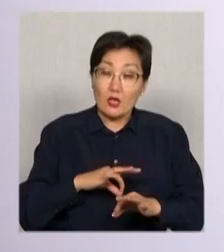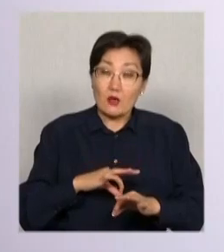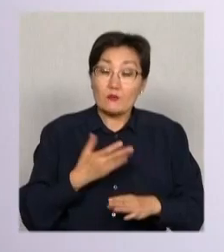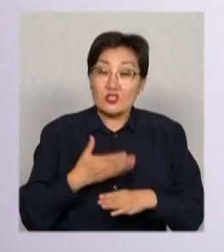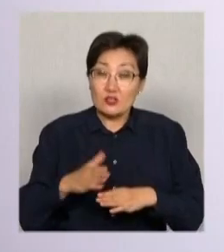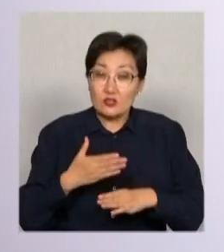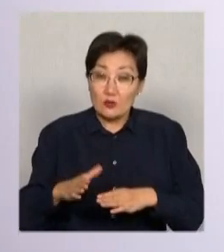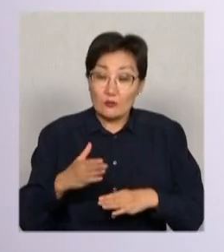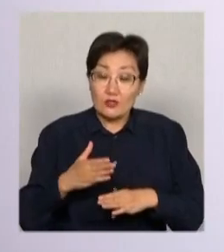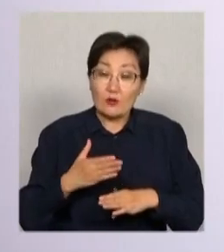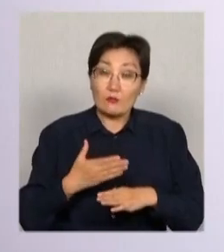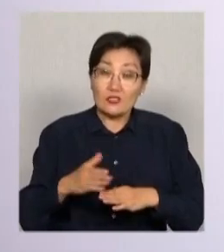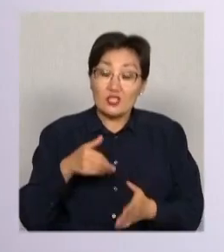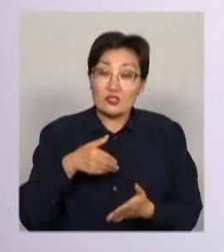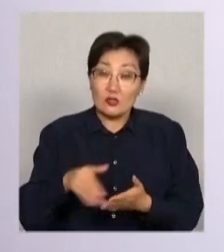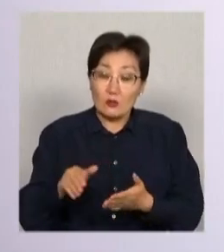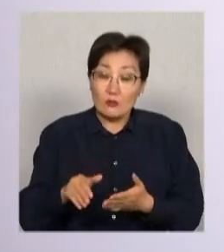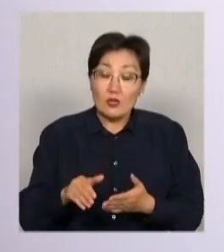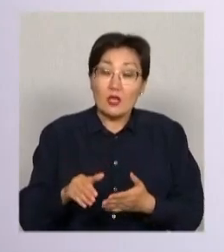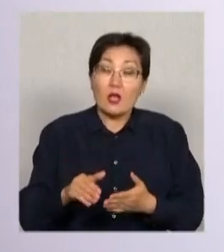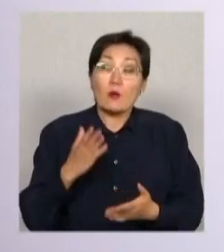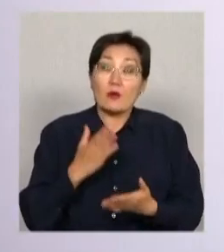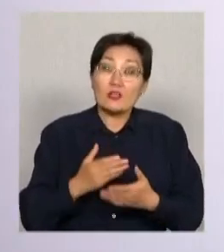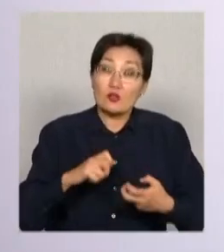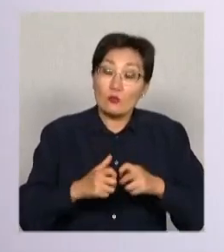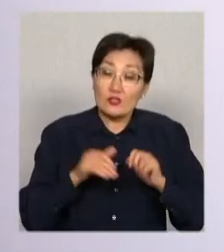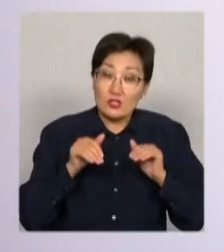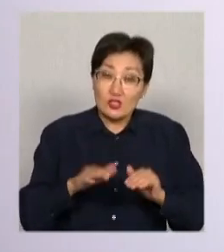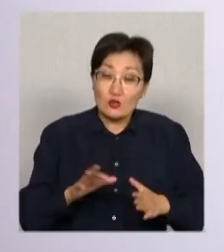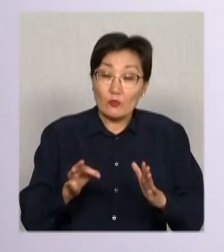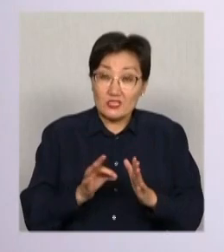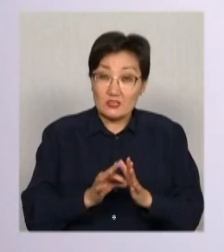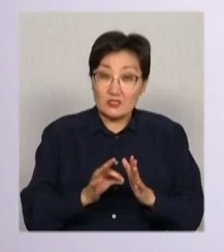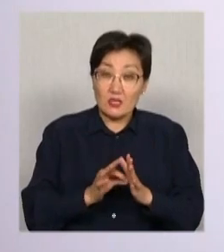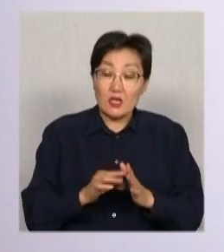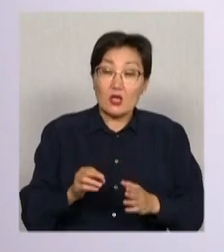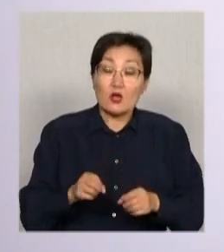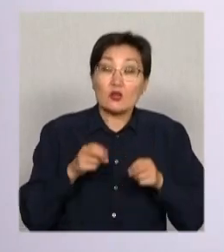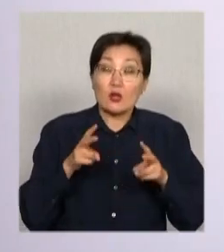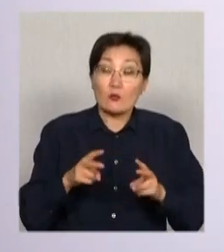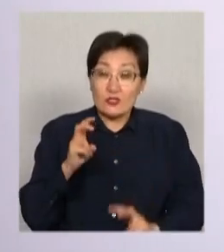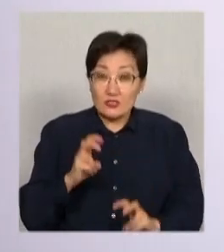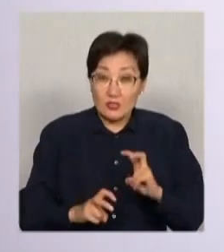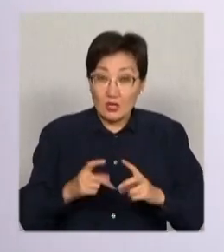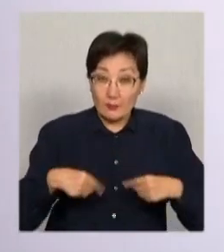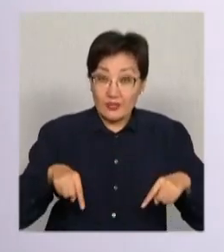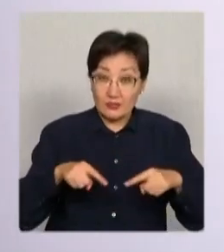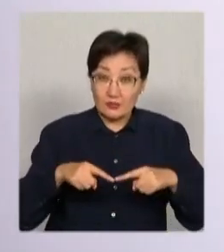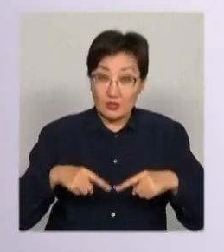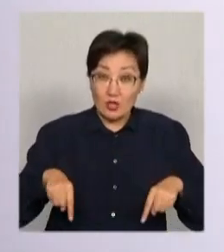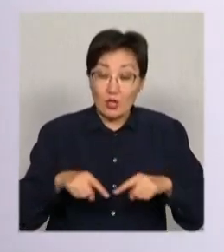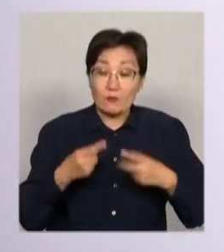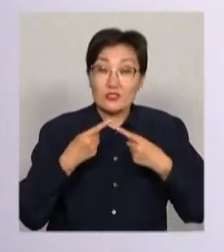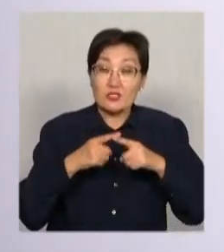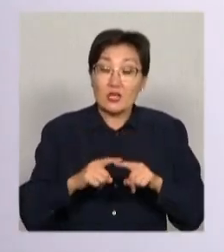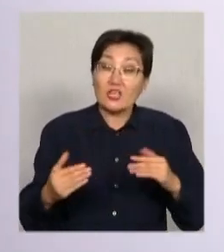біртіндеп шығару бөлігінде орын алған проблемаларды шешу мақсатында қауіпті өндірістік объектіні